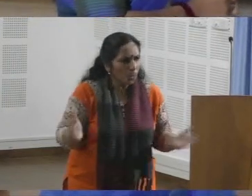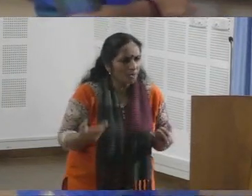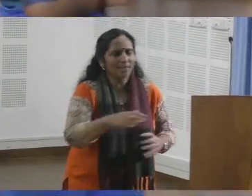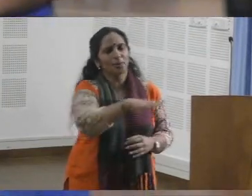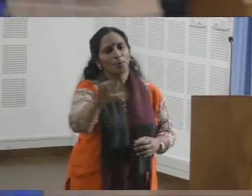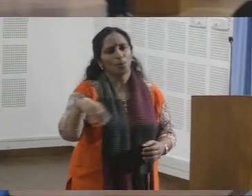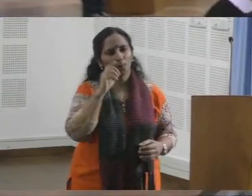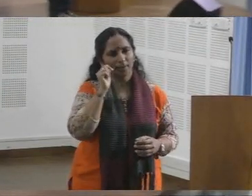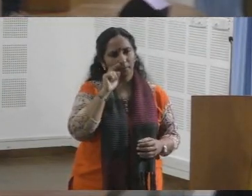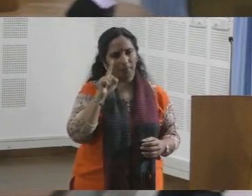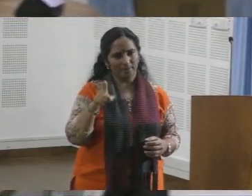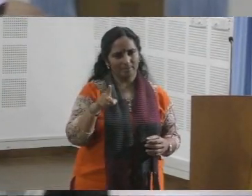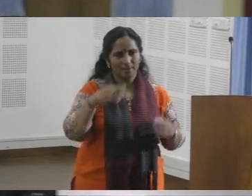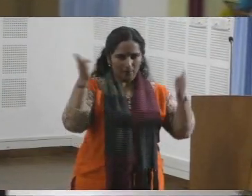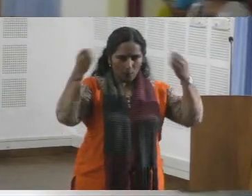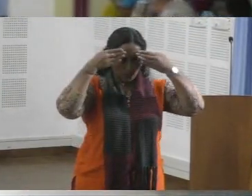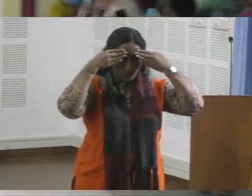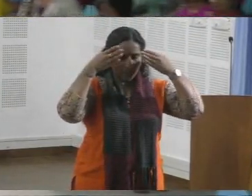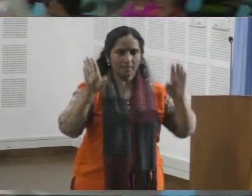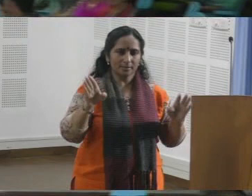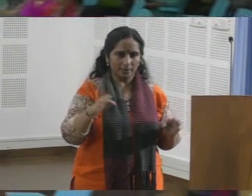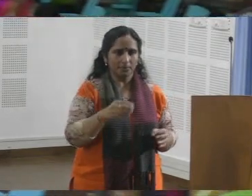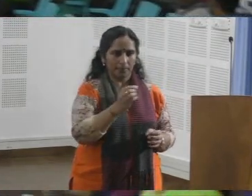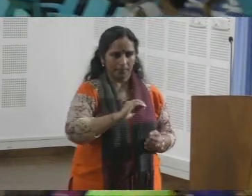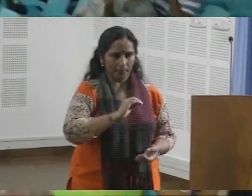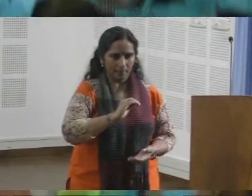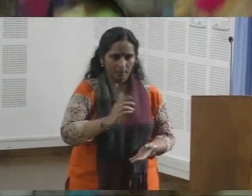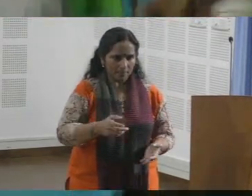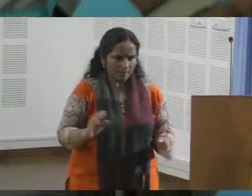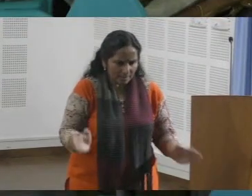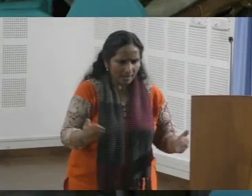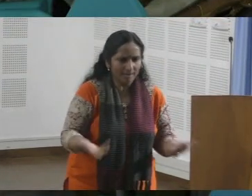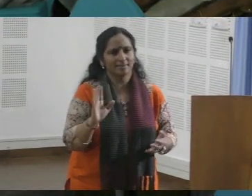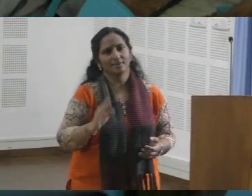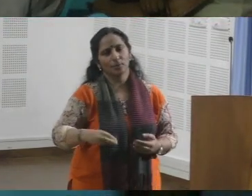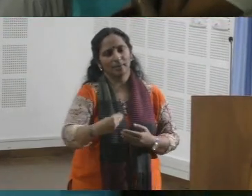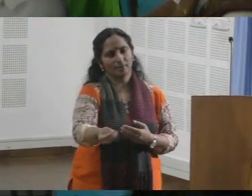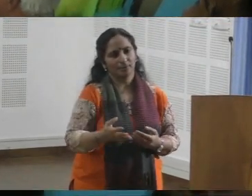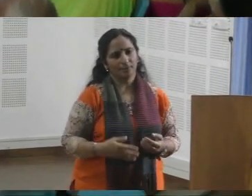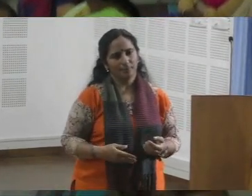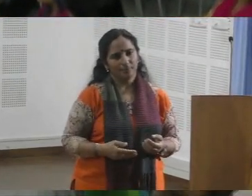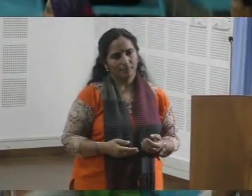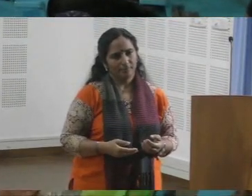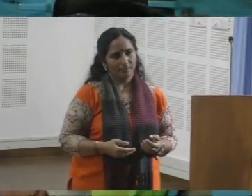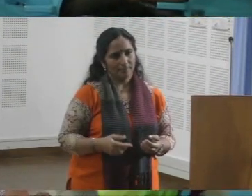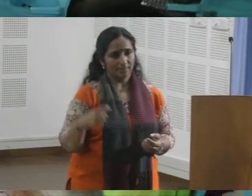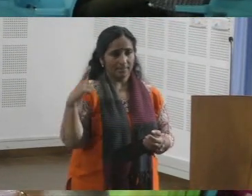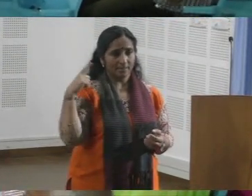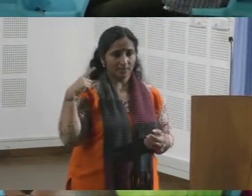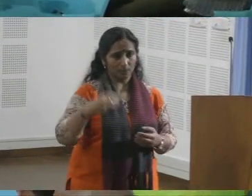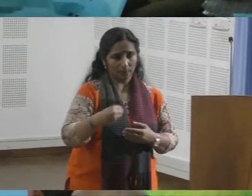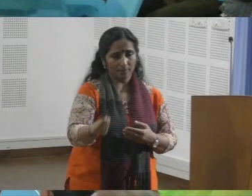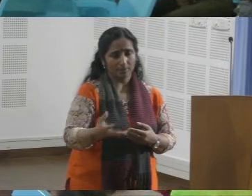parents of children with autism, because we think that it is something very technical, we need professional guidance. I mean, guidance of course should be there. Yeah.